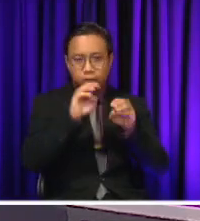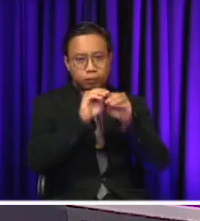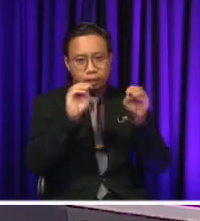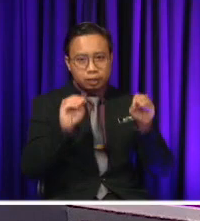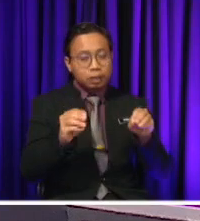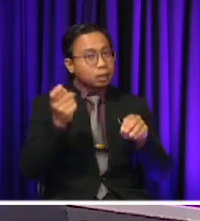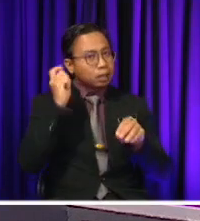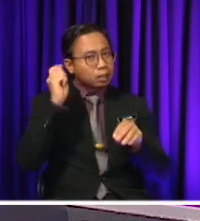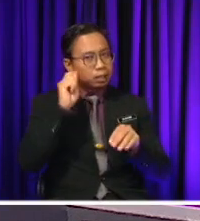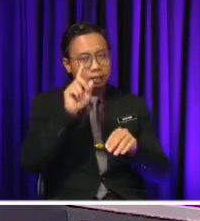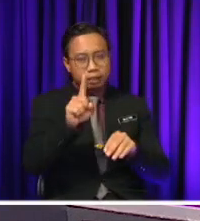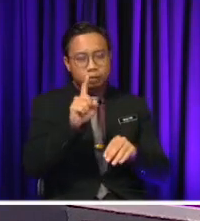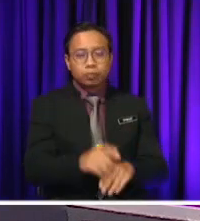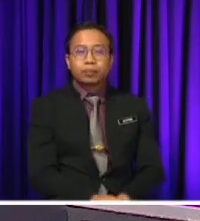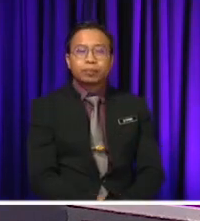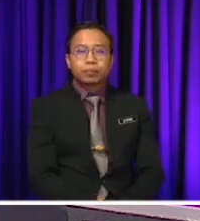satu